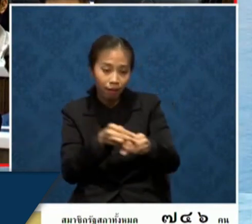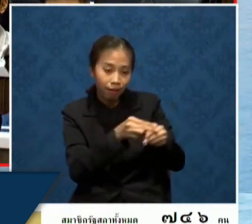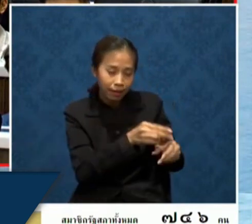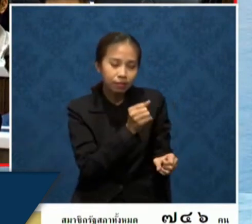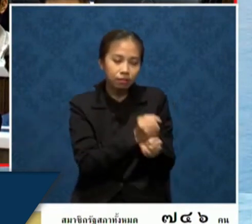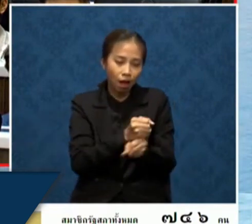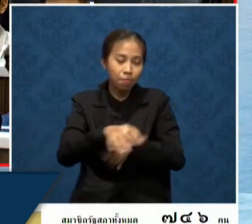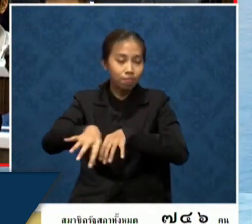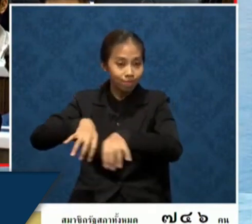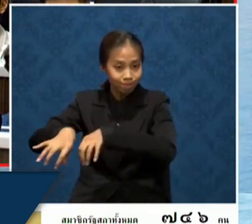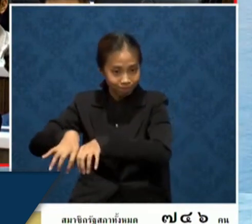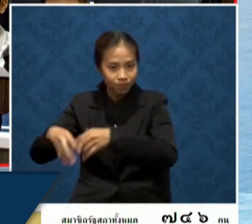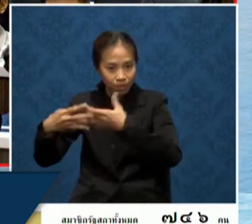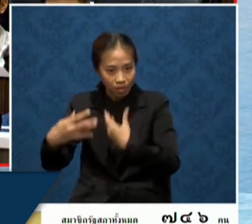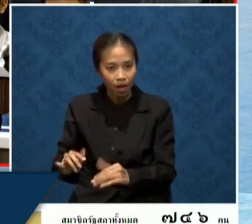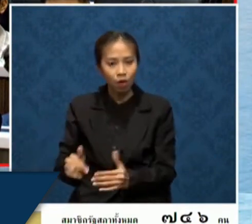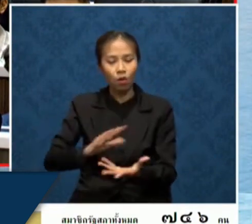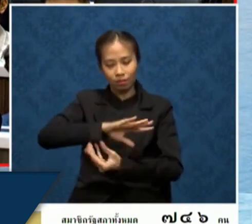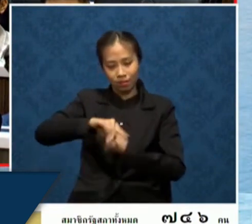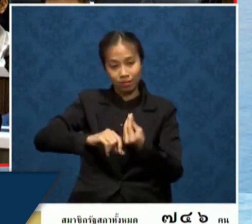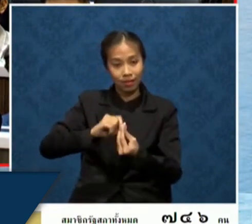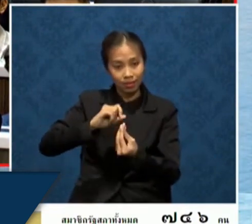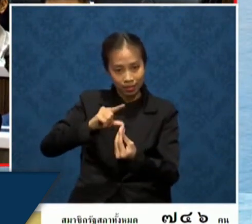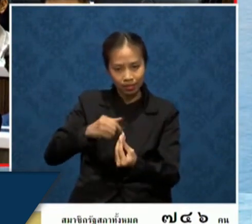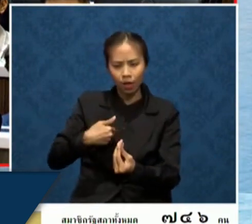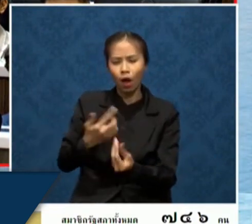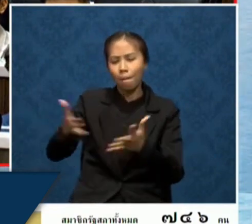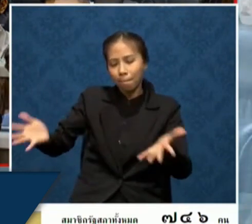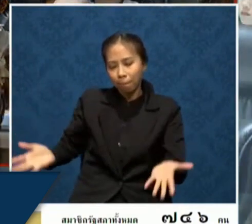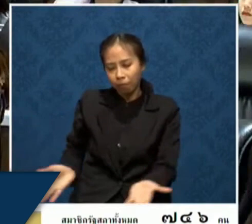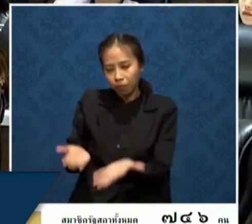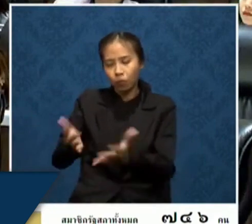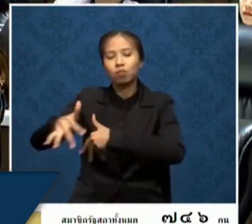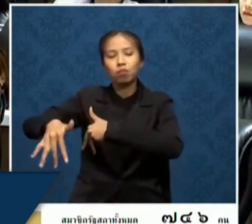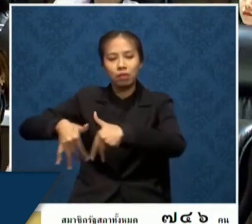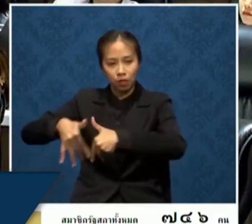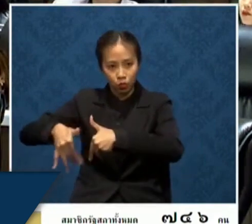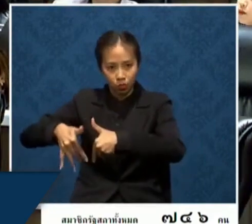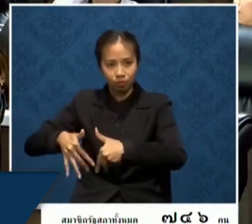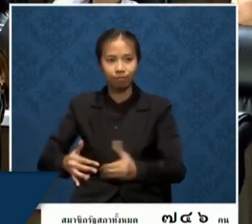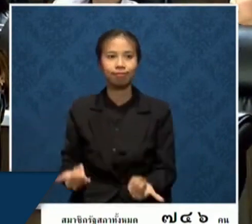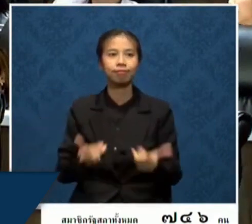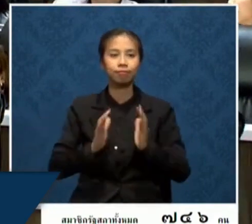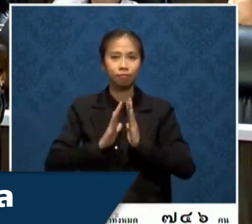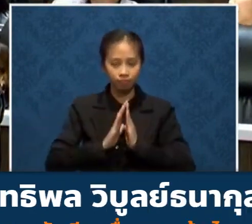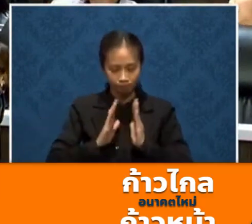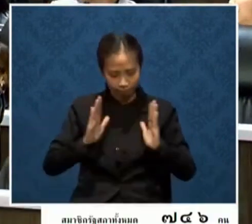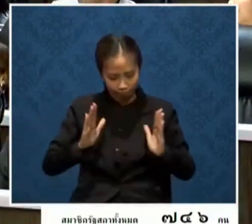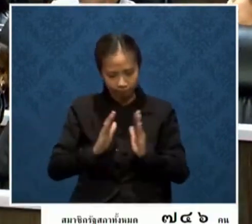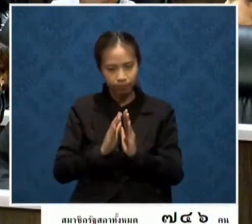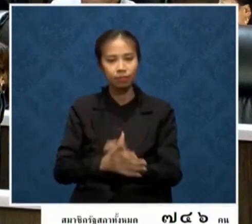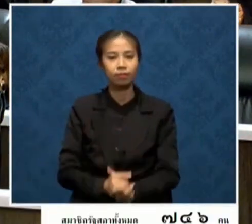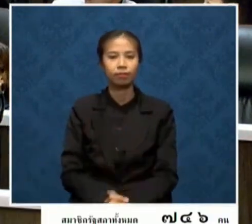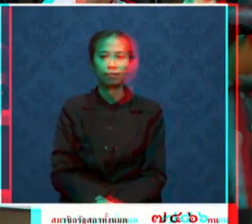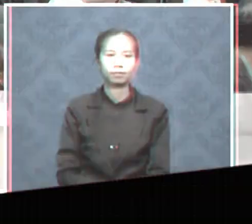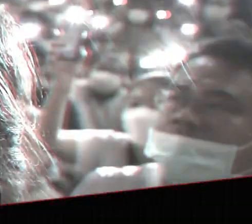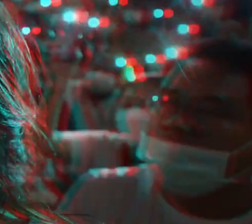ให้ความสำคัญกับการพัฒนาเศรษฐกิจแบบเห็นหัวประชาชนขอบคุณครับ ขอบคุณครับท่านสิทธิพลครับ